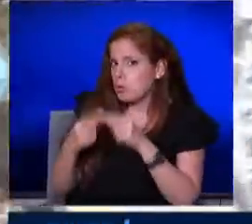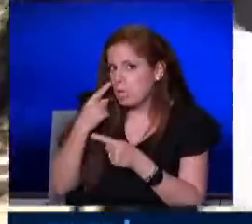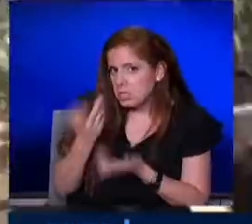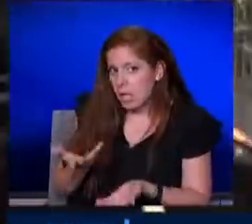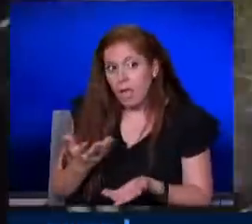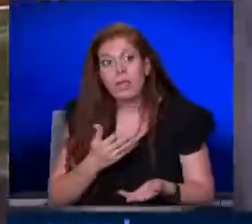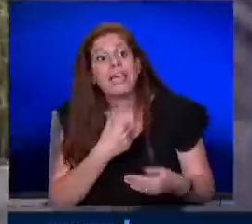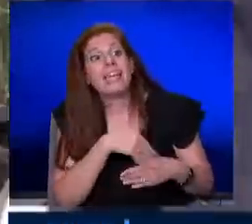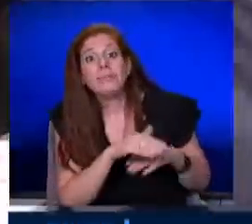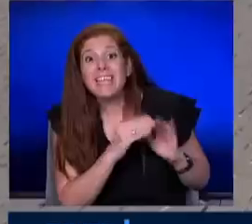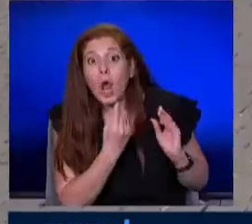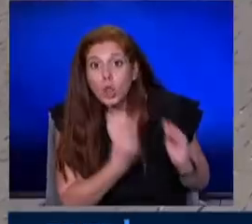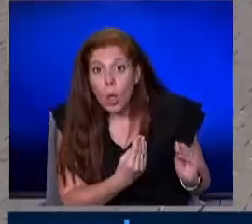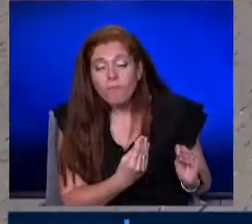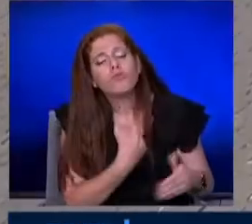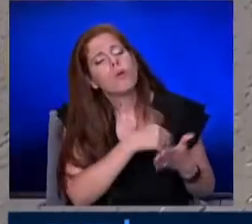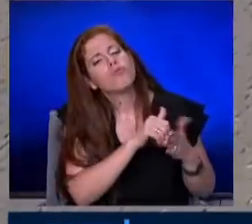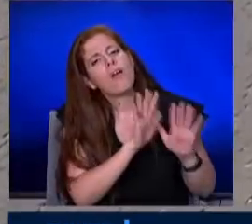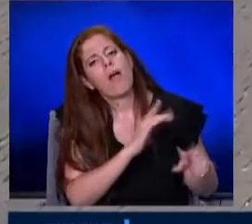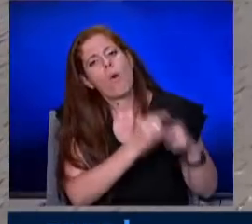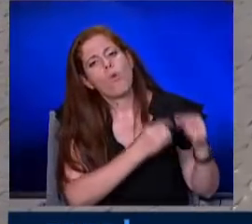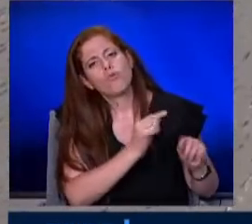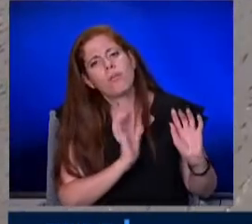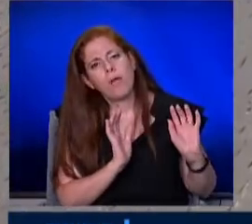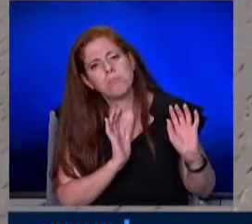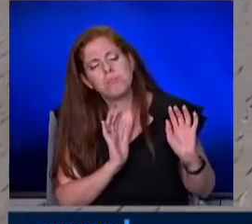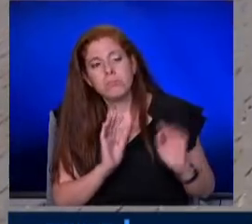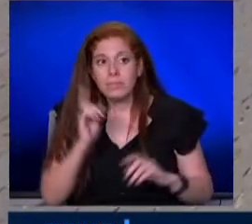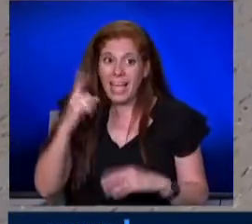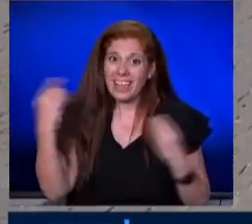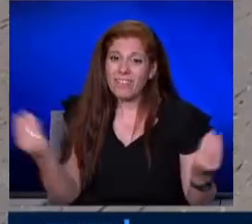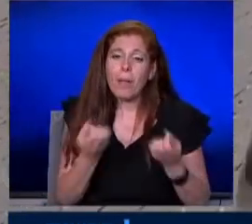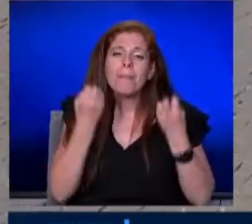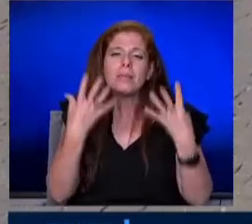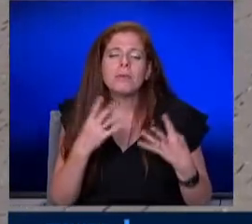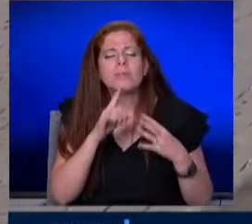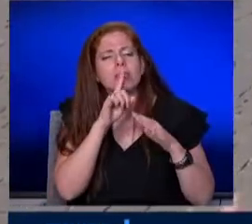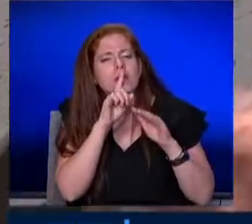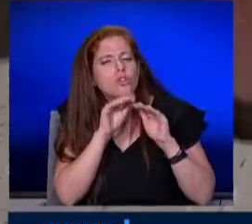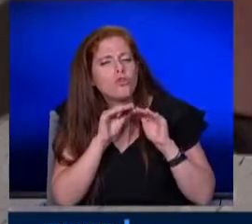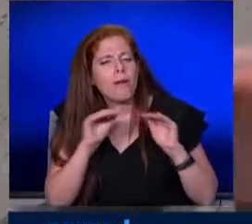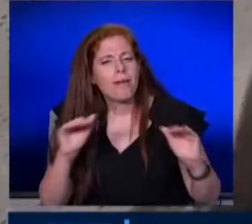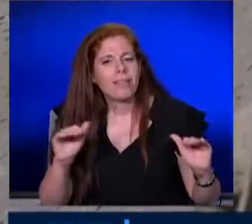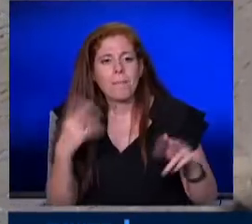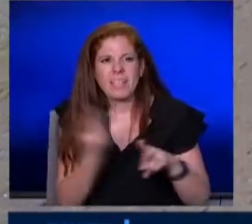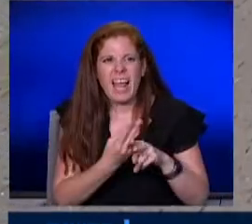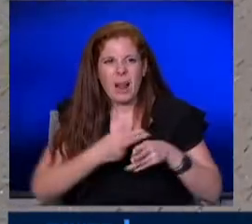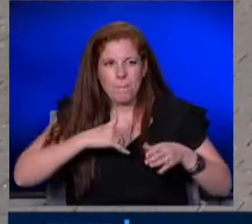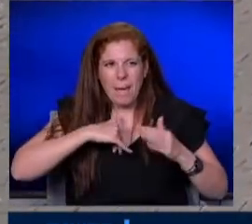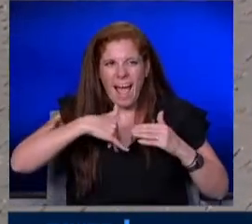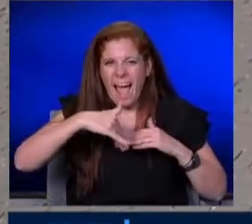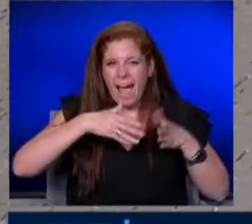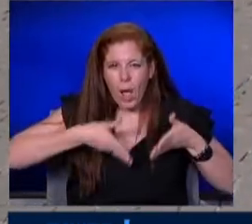זה ילך טוב, שימשיך ככה כל שנה. אחד הדברים המדהימים כאן השנה זה השקט. בדרך כלל ברחוב הזה שעולה אל